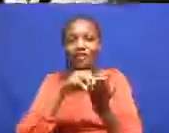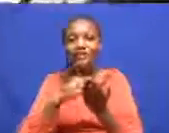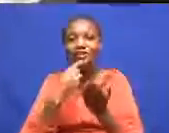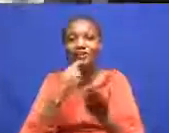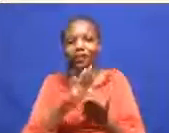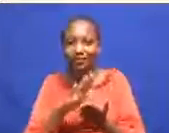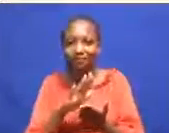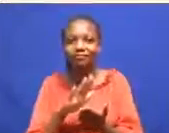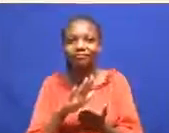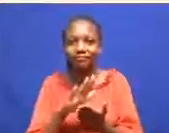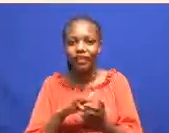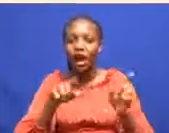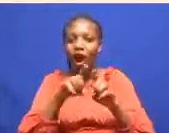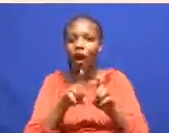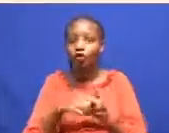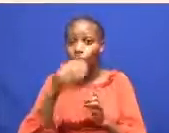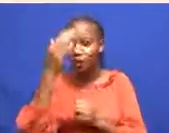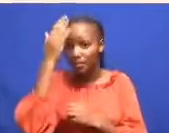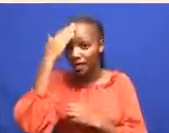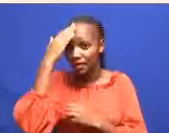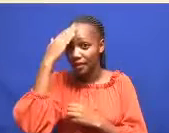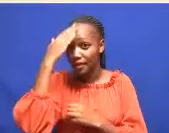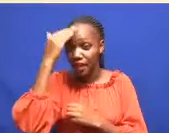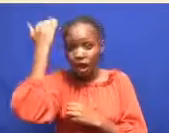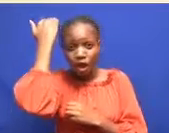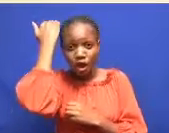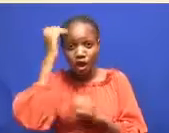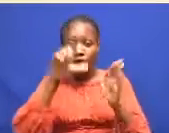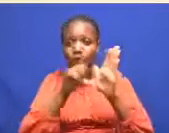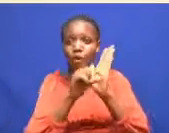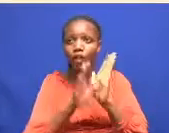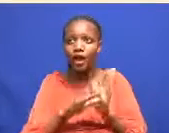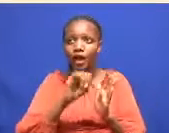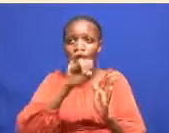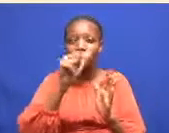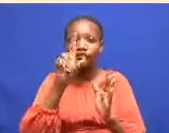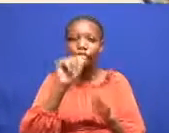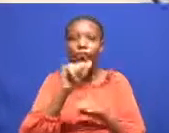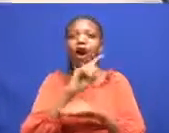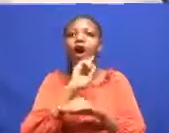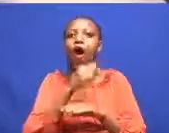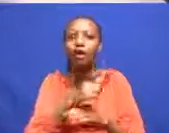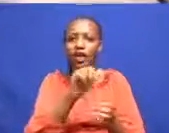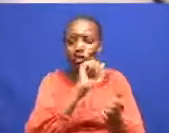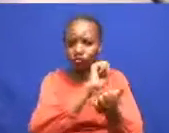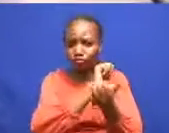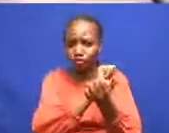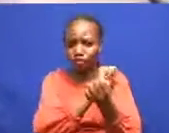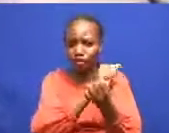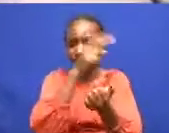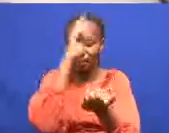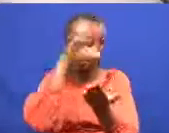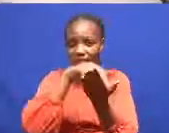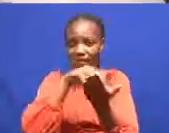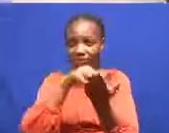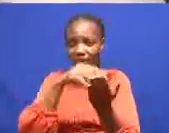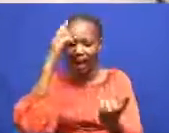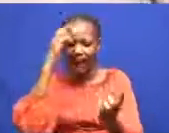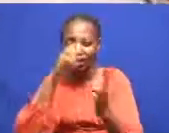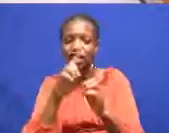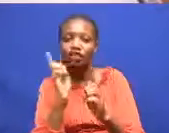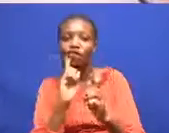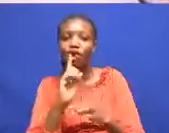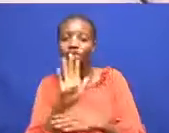Yake Siku ya jumatatu hakimu Elizabeth Juma aliamuru kuzuiliwa kwa waluke katika kituo cha polisi cha akileleshwa Hadi Kesho